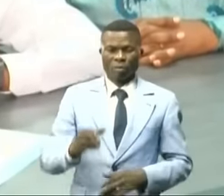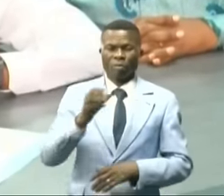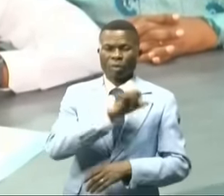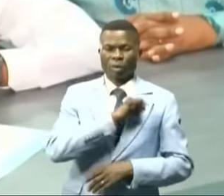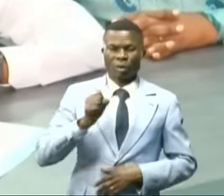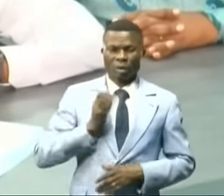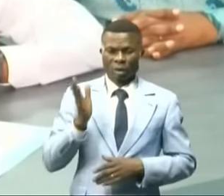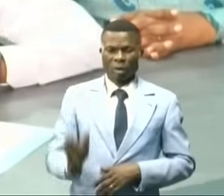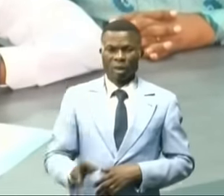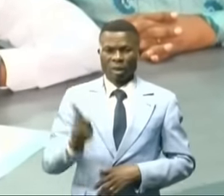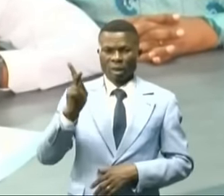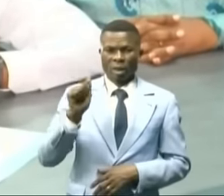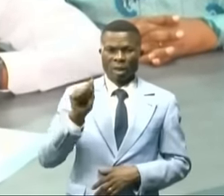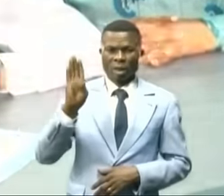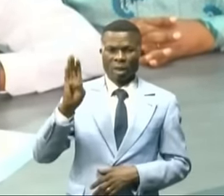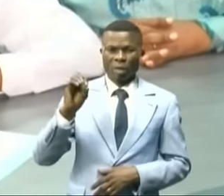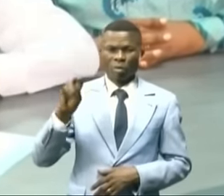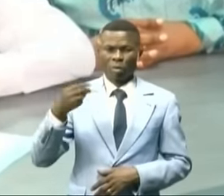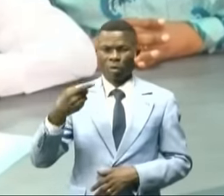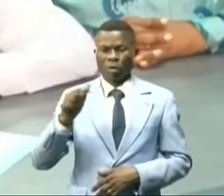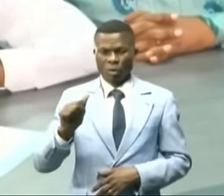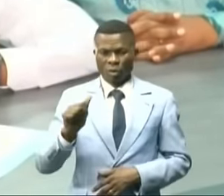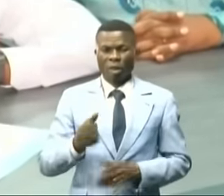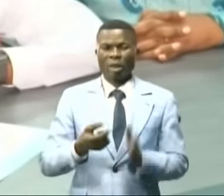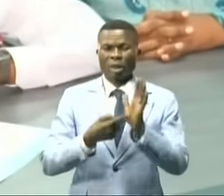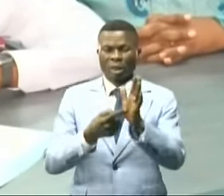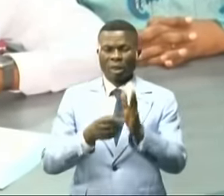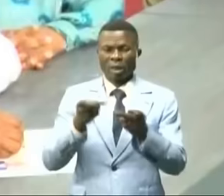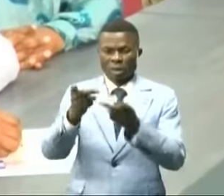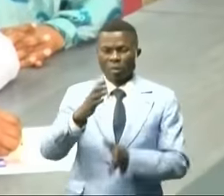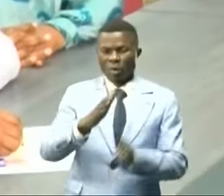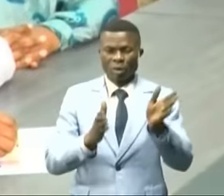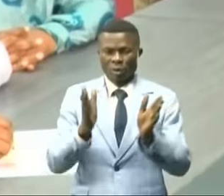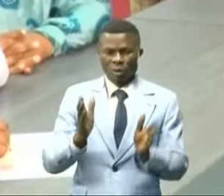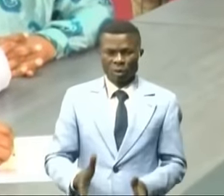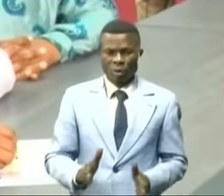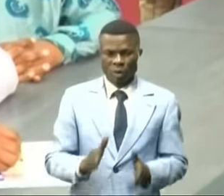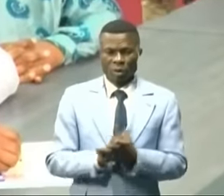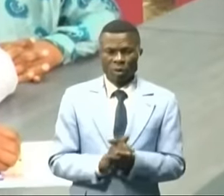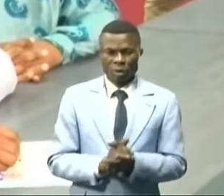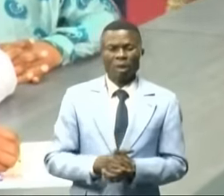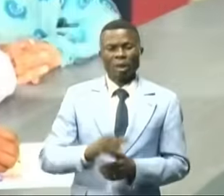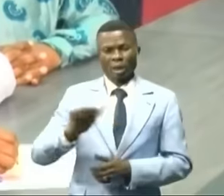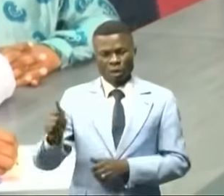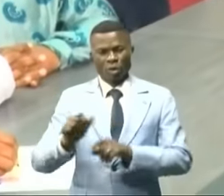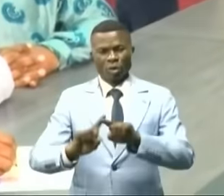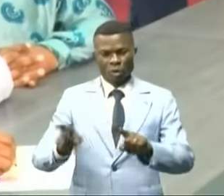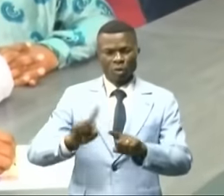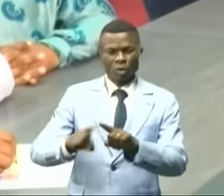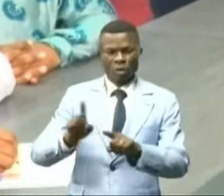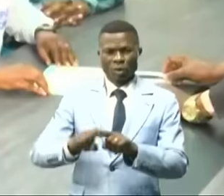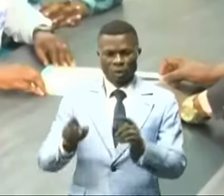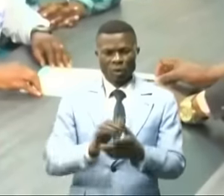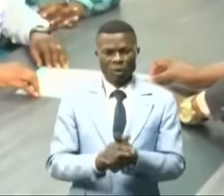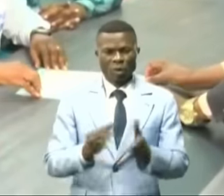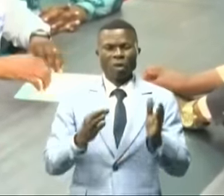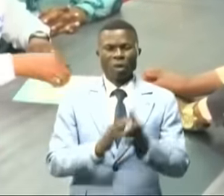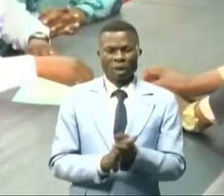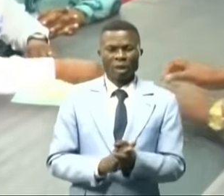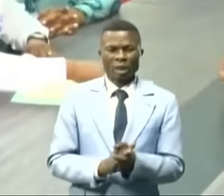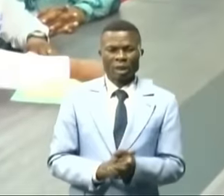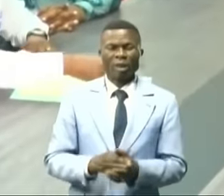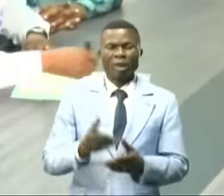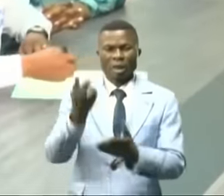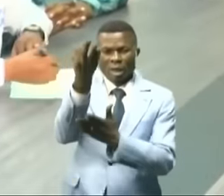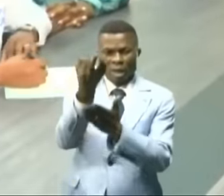Topeka Bongo a exprimé ses prétentions au poste des questeurs. Les rendez-vous est donc fixé le jeudi 8 août pour l'affichage de